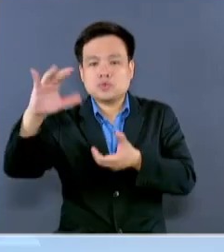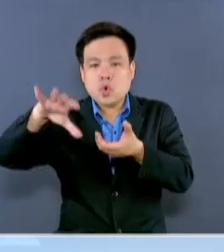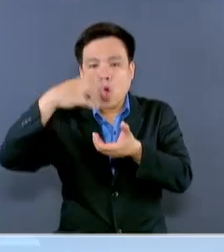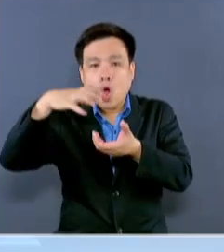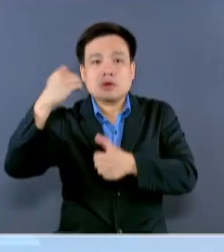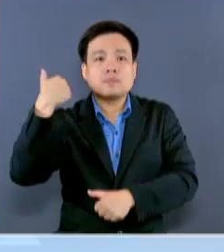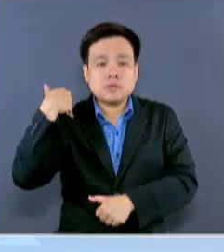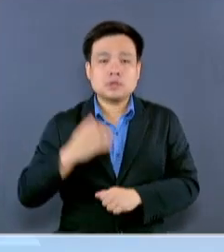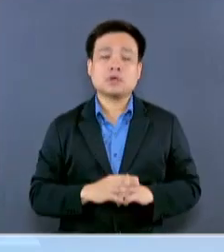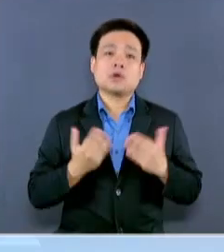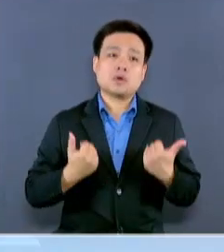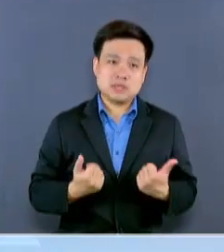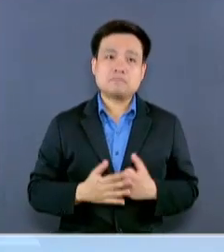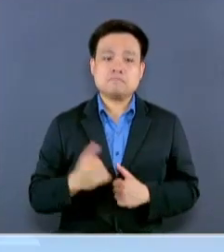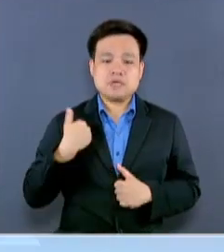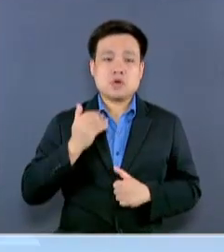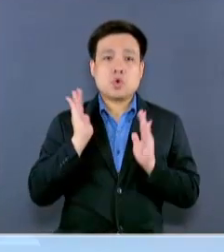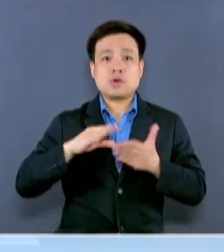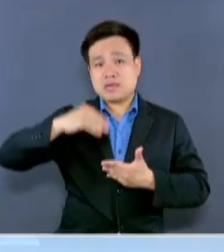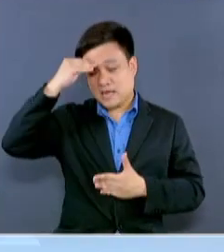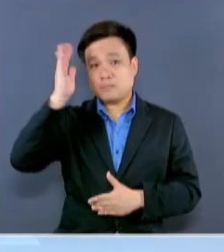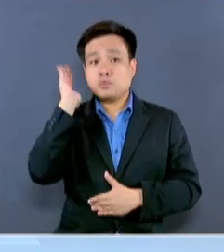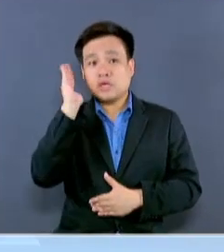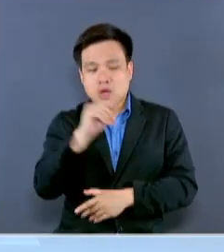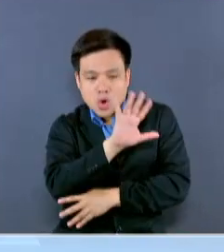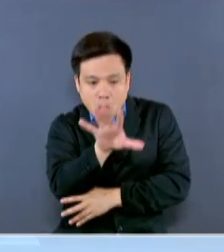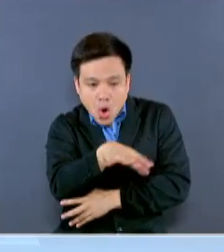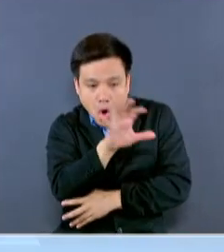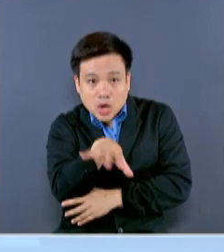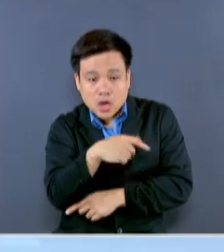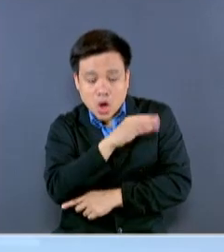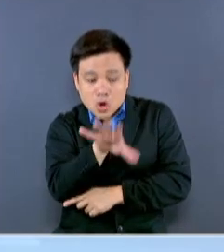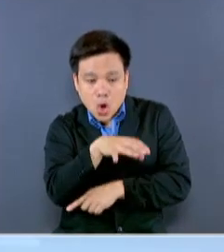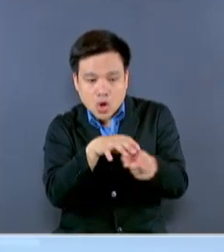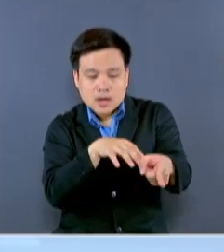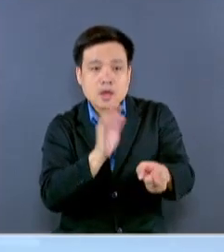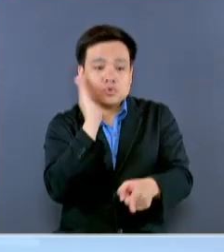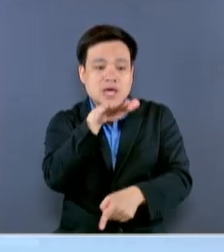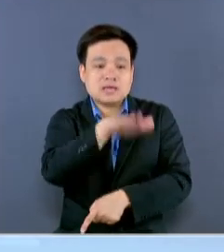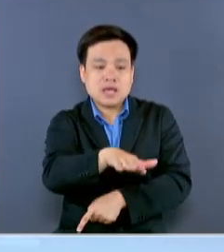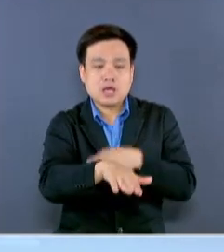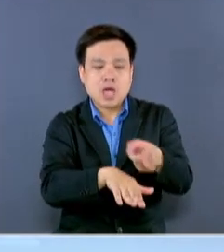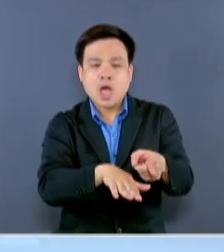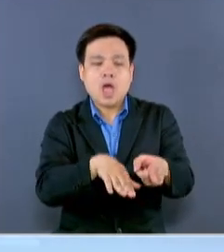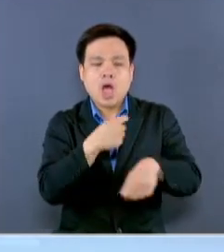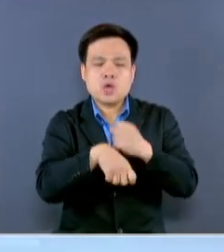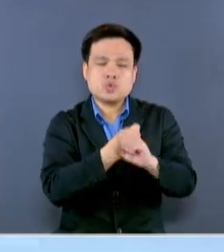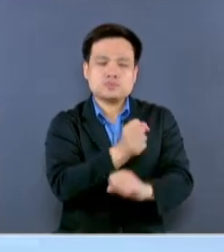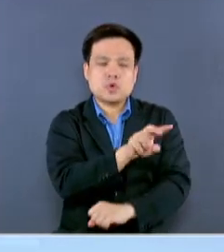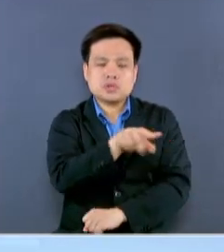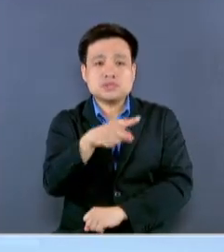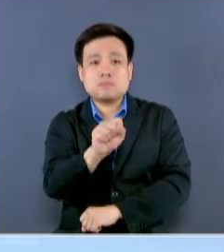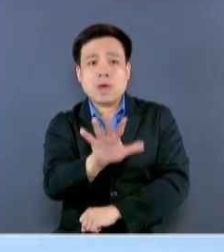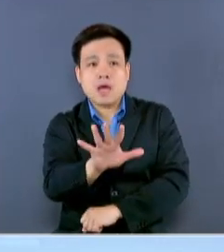นักศึกษาหนุ่มรายนี้รวงเด็กผู้ชายอายุประมาณ 12-15ปีเยาวชนทั้งนั้นฮะถ่ายรูปถ่ายคลิปโป๊แล้วเสร็จ